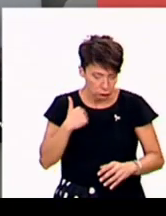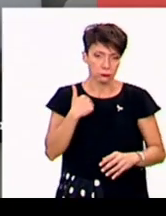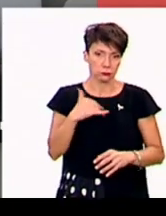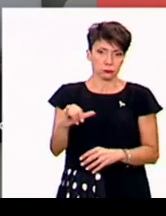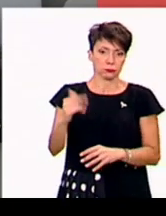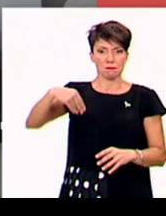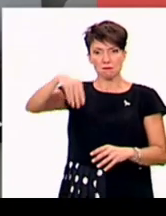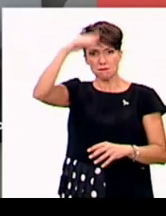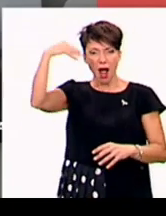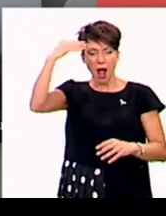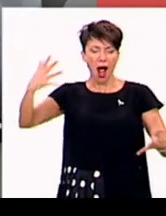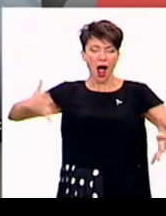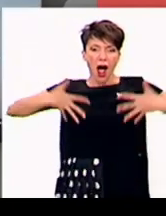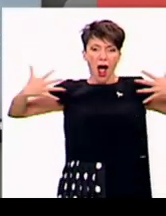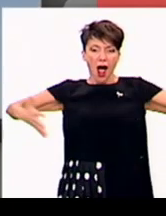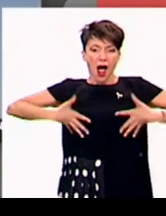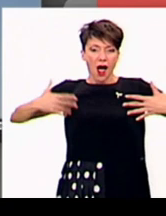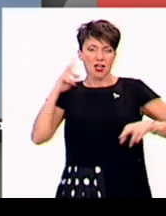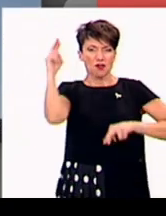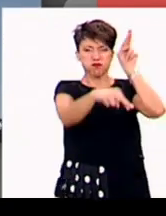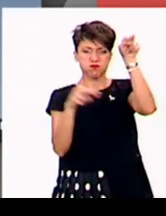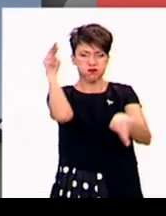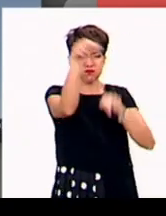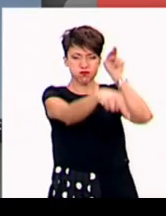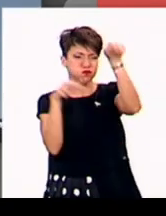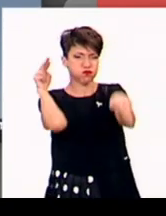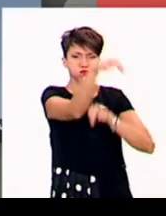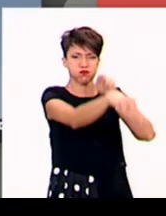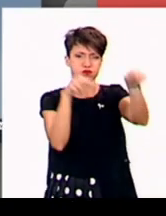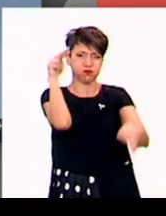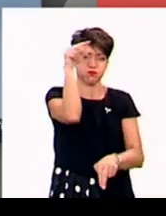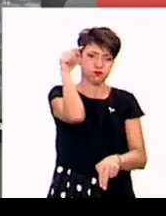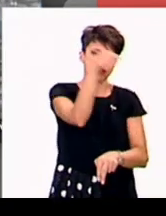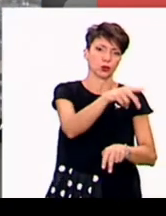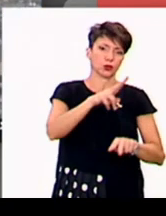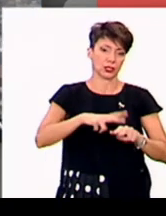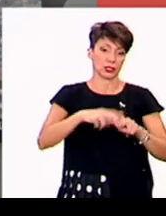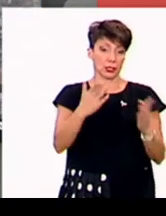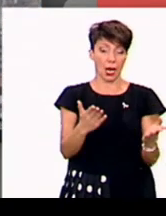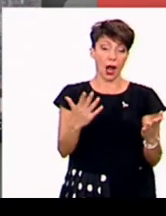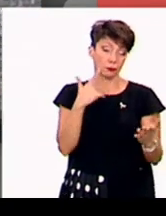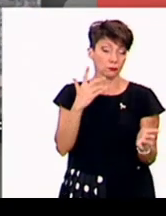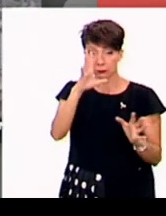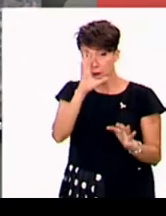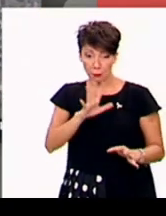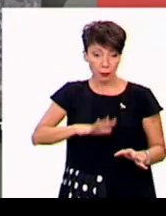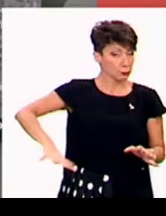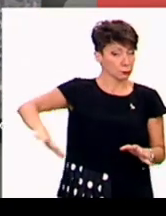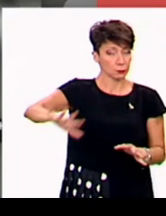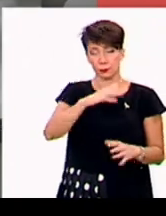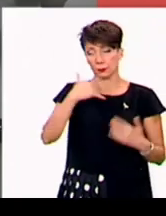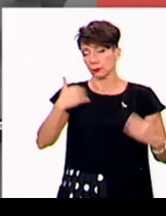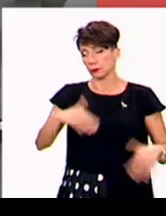Παλαιστίνοι πανηγυρίζουν καθώς βροχή από ρουκέτες κατευθύνεται προς το έδαφος του Ισραήλ. Η Μέση Ανατολή βάφεται στο αίμα από